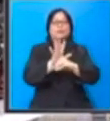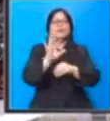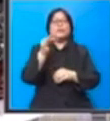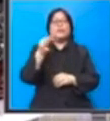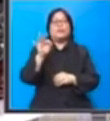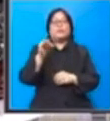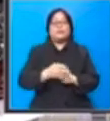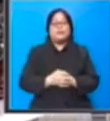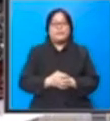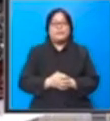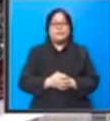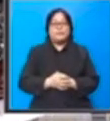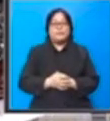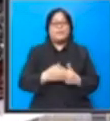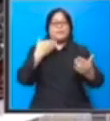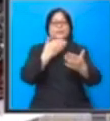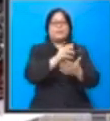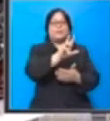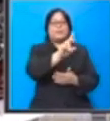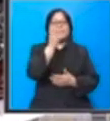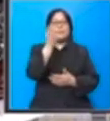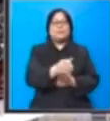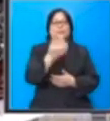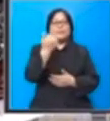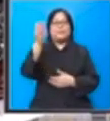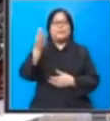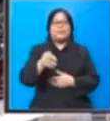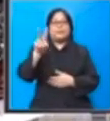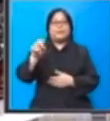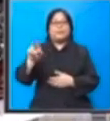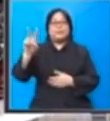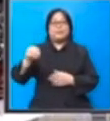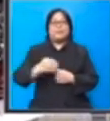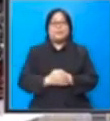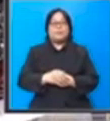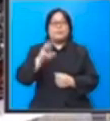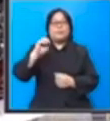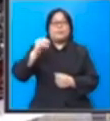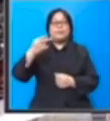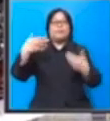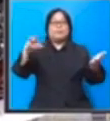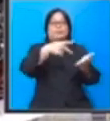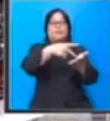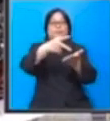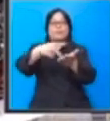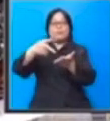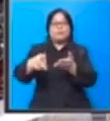COVID-19 sehingga 31 Oktober 2020, Kementerian Kesihatan telah membelanjakan